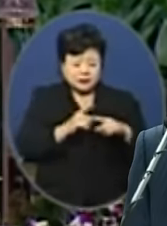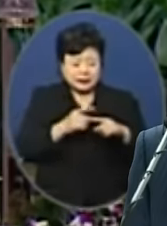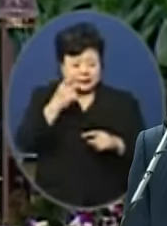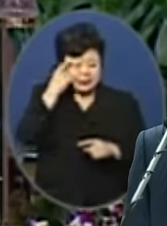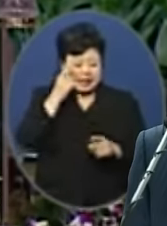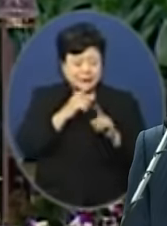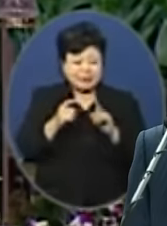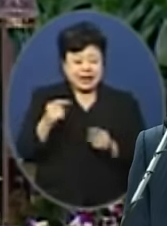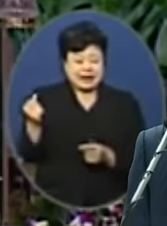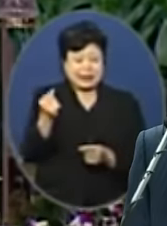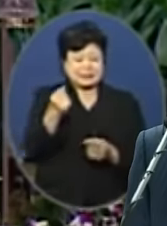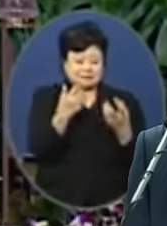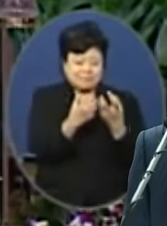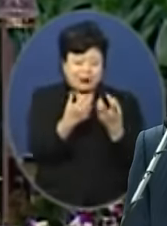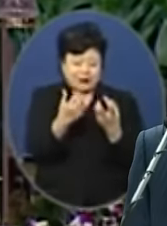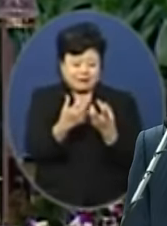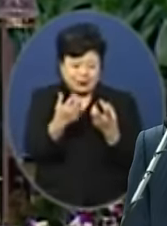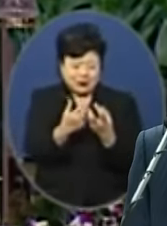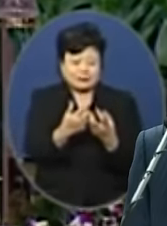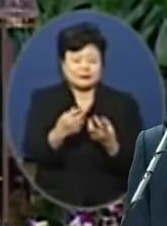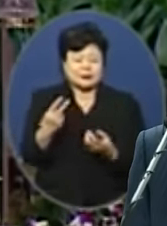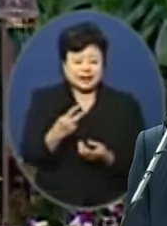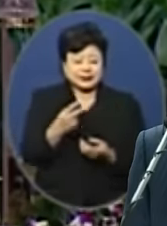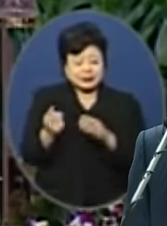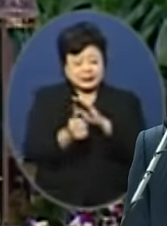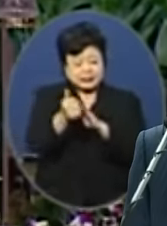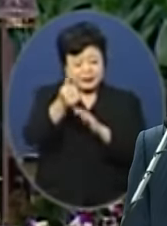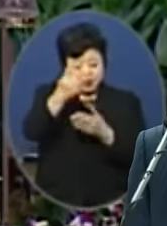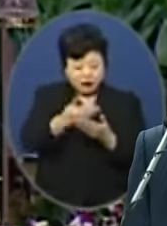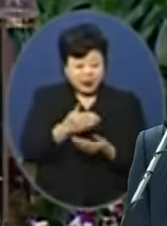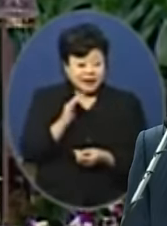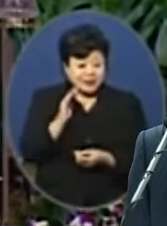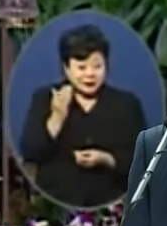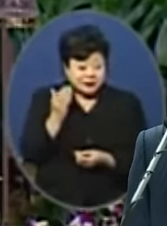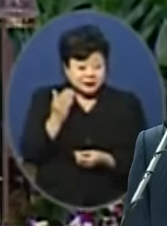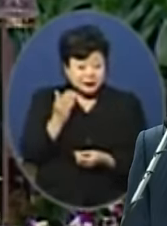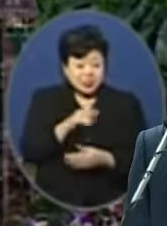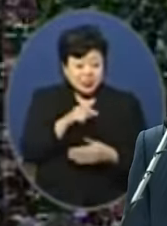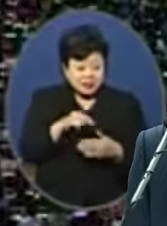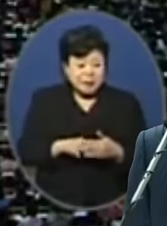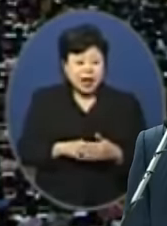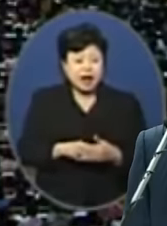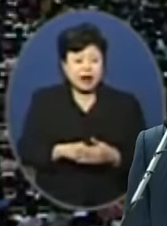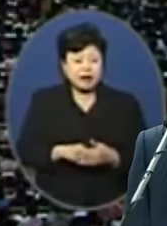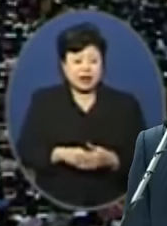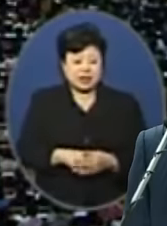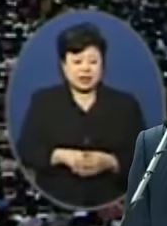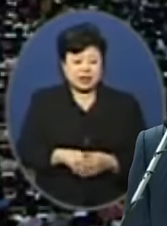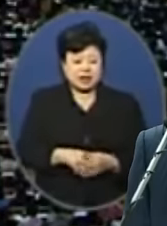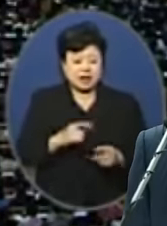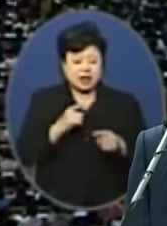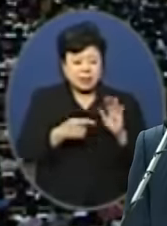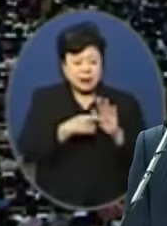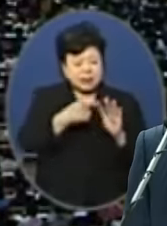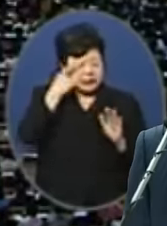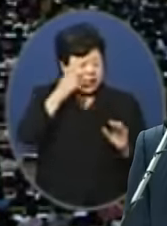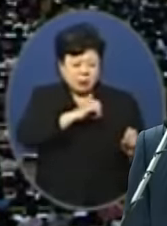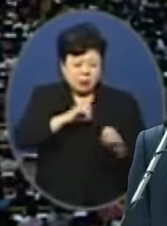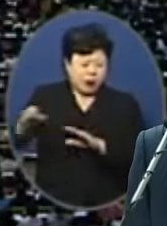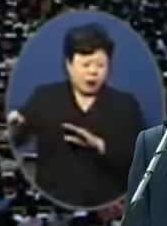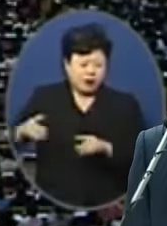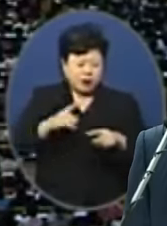긍정적인 말로 가득 채움으로써 다시 희망을 얻게 된 것입니다. 자기 마음의 벽장에 부정적인 생각은 다